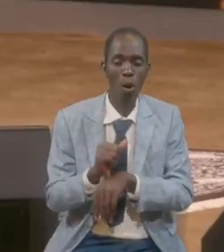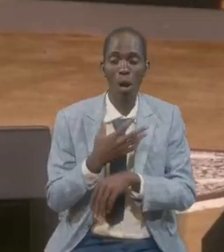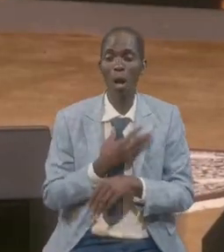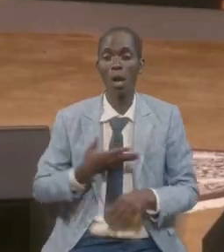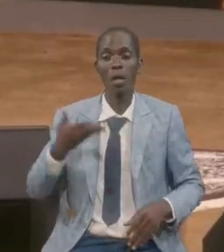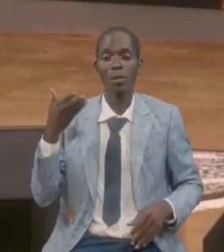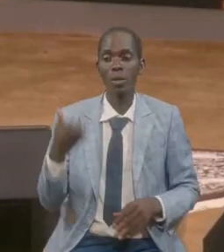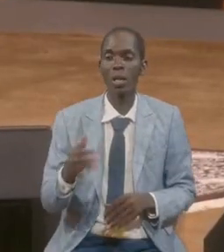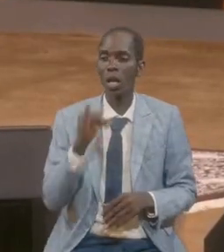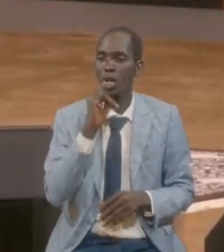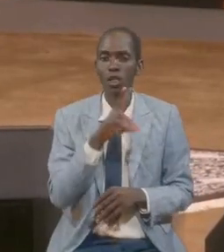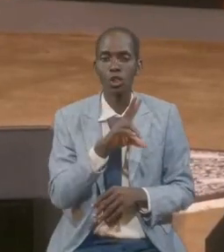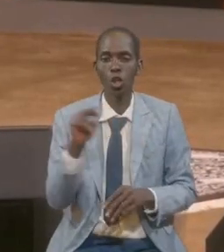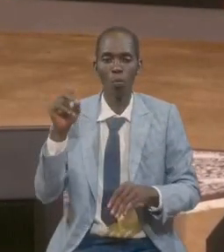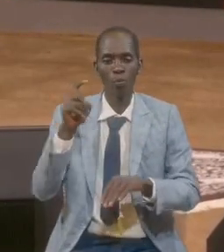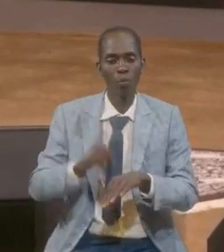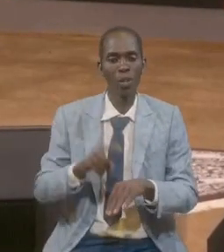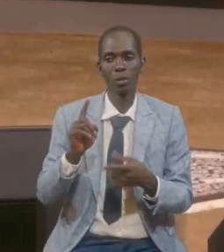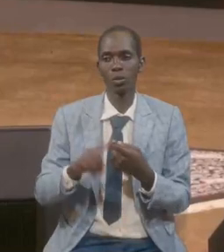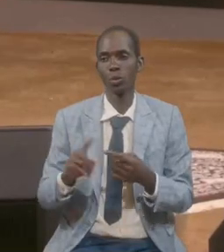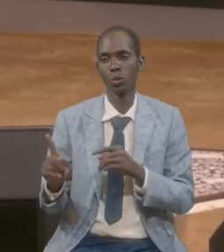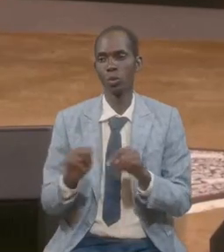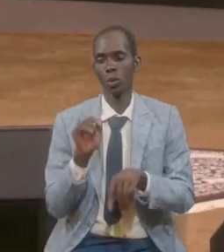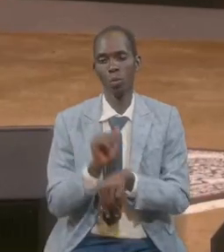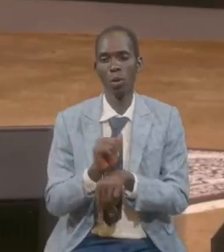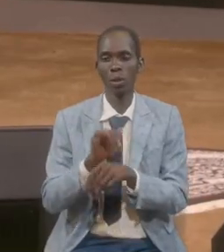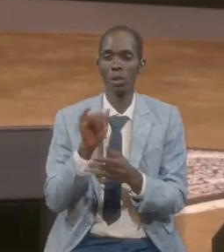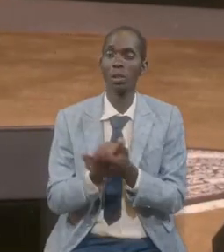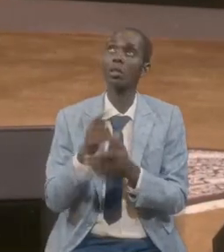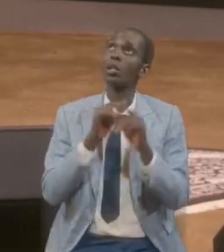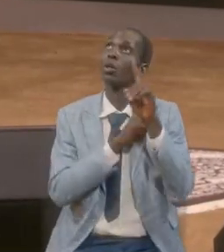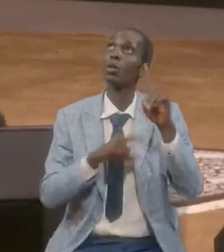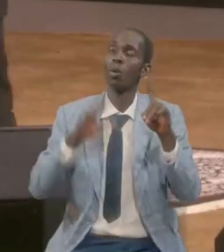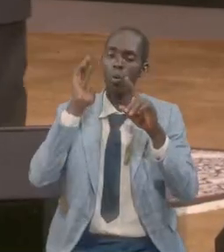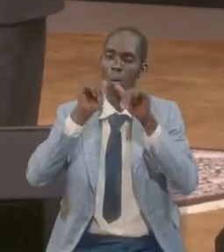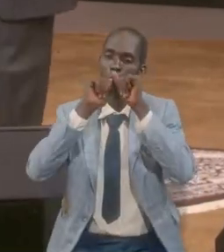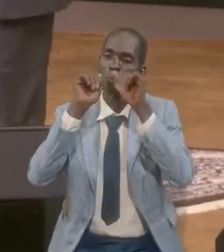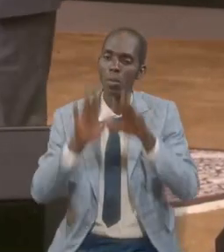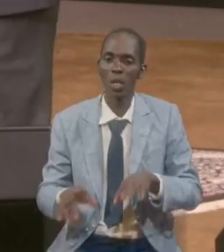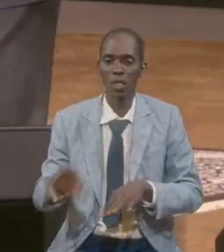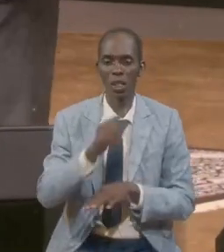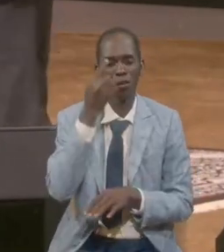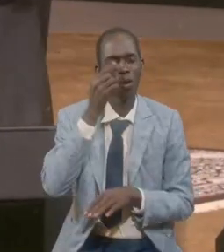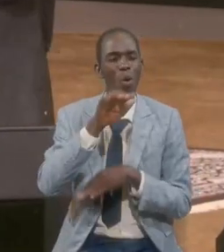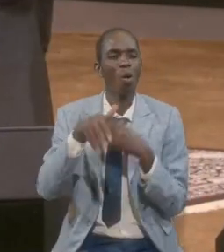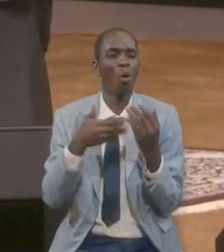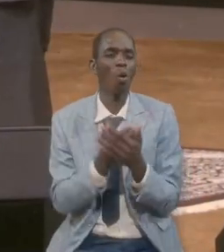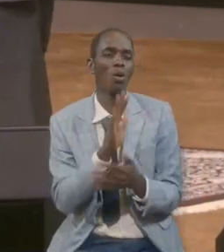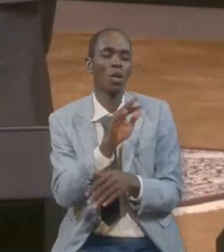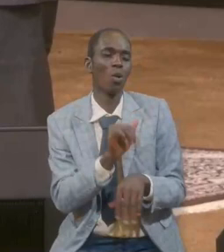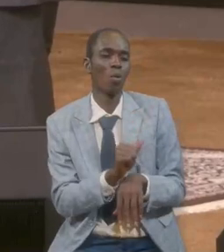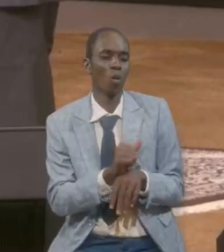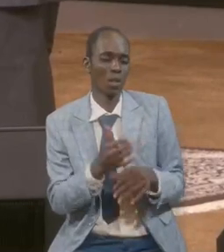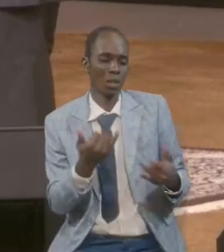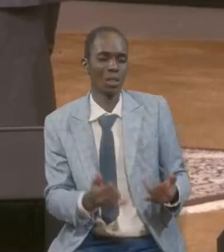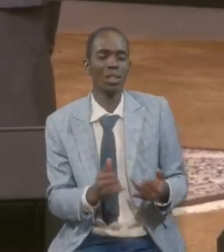ils n'ont pas le temps pour faire l'œuvre pour laquelle le Seigneur va les récompenser à l'éternité. Tout ce qu'ils font, c'est